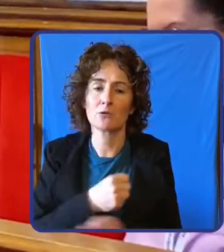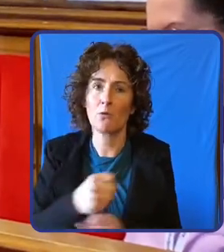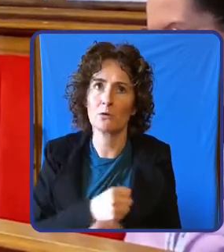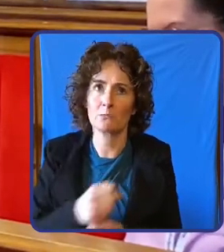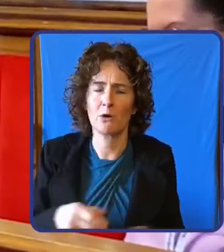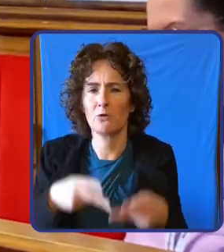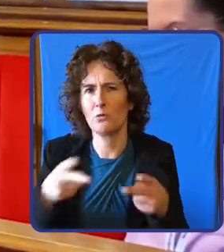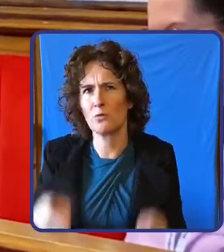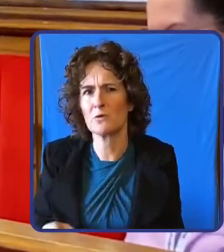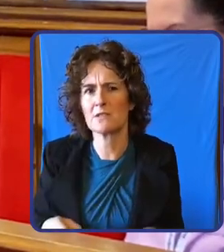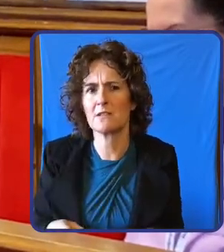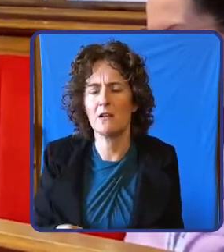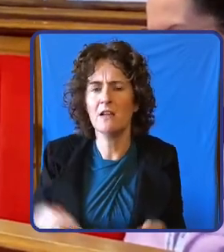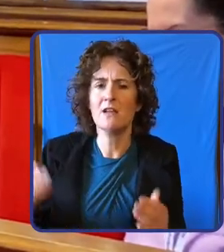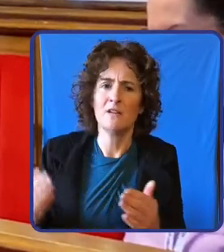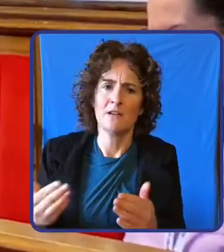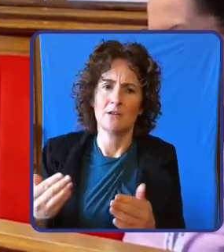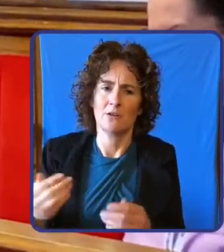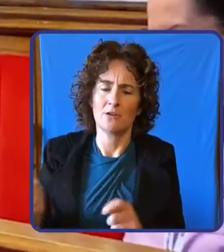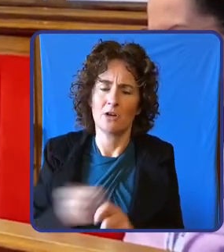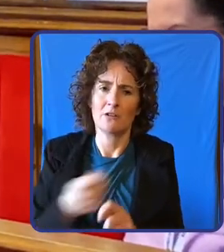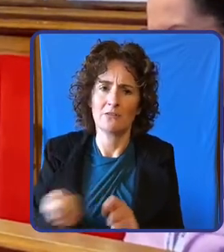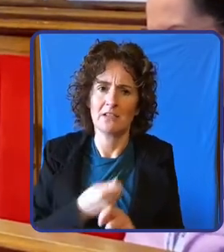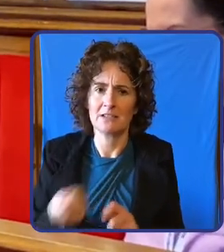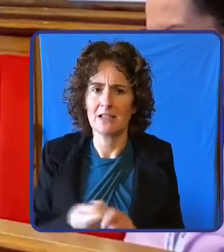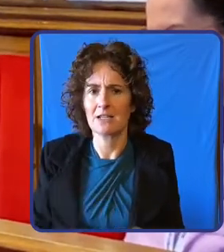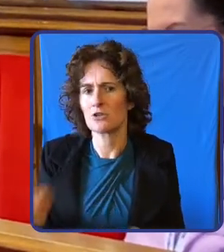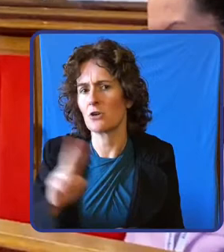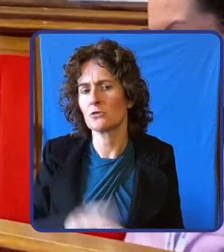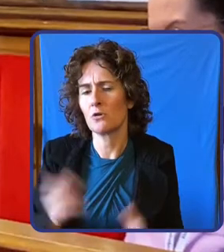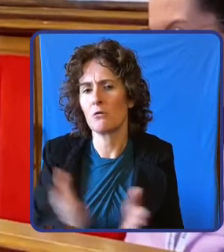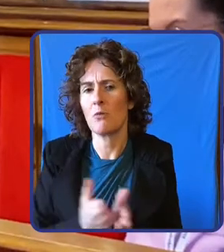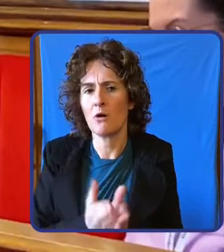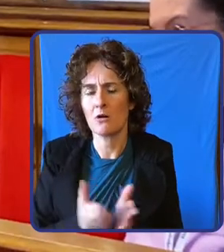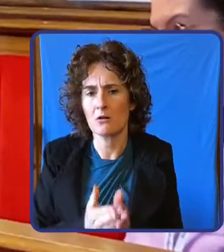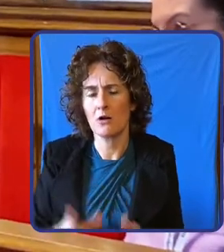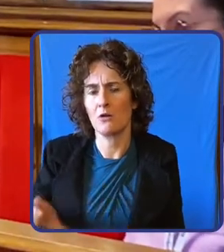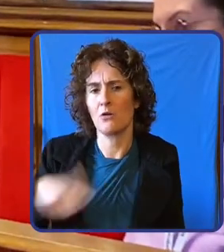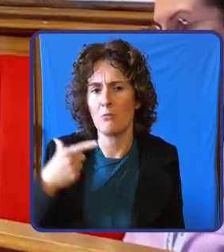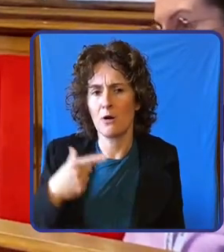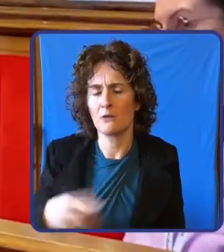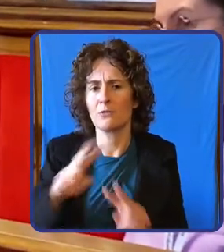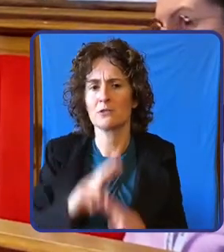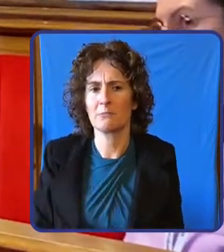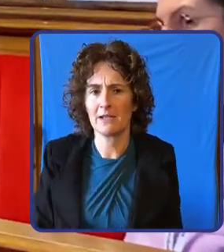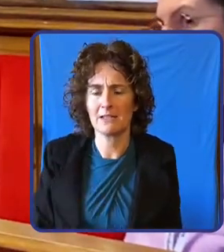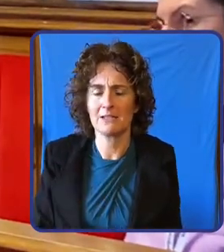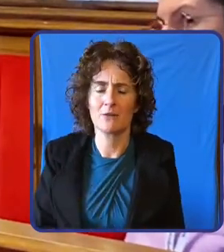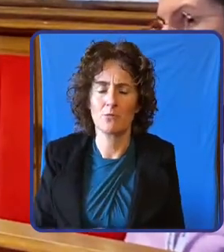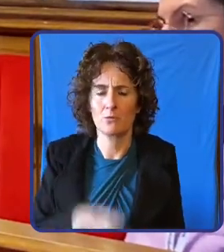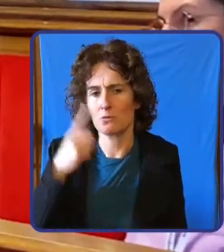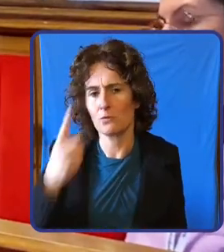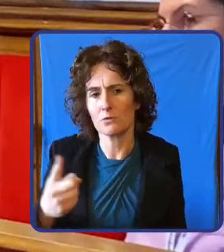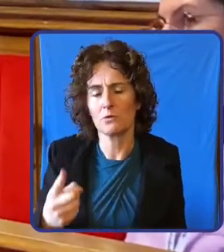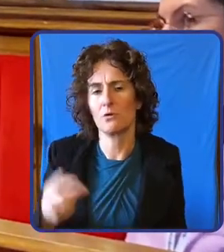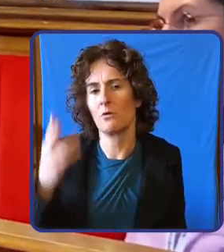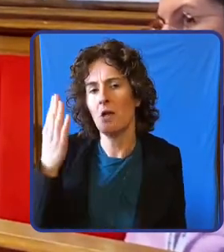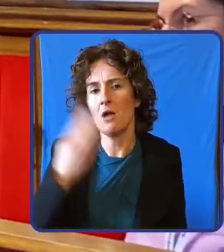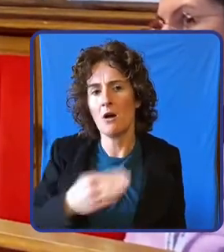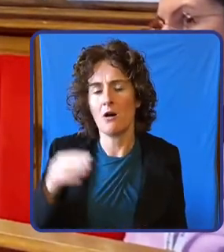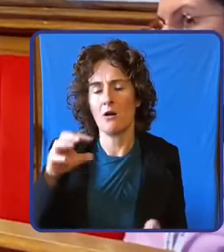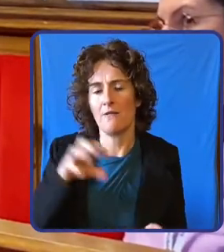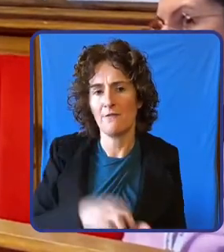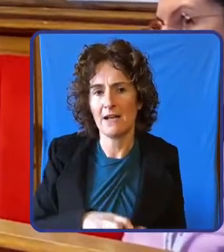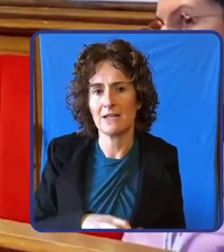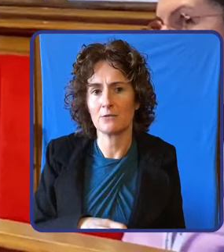lett ígérve már jó párszor. Nem mondom azt, hogy felesleges és teljesen értelmetlen az az utca. Úgy gondolom, hogyha az városnak